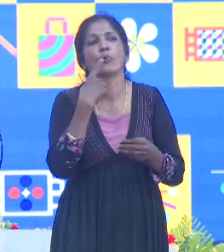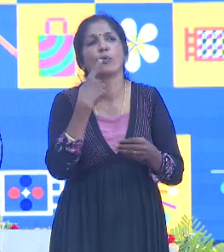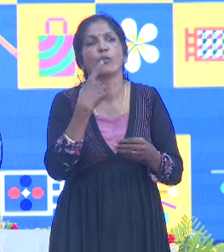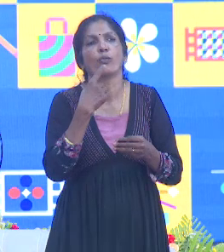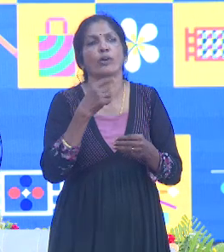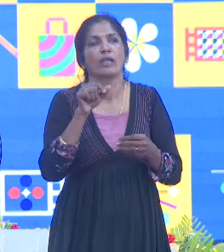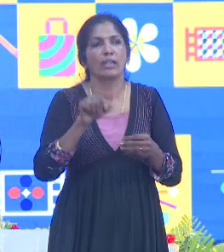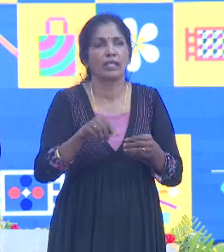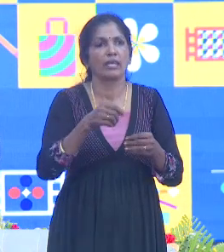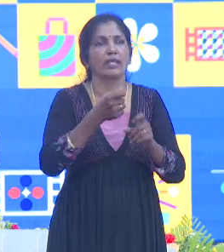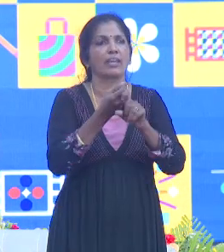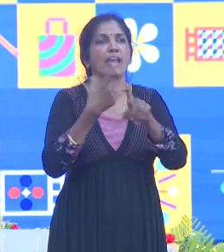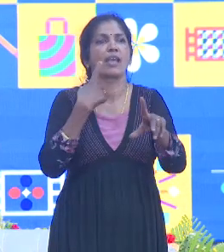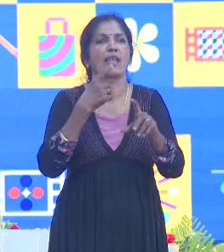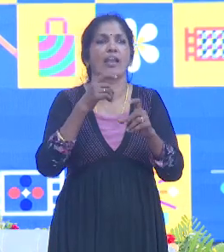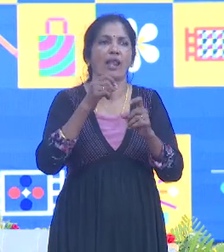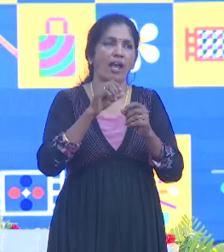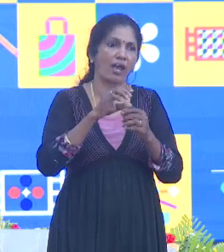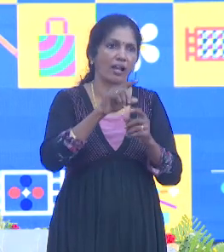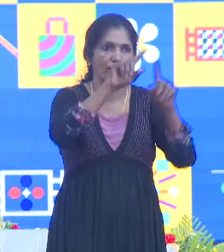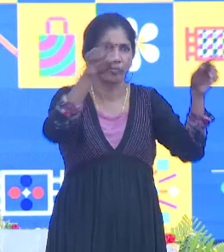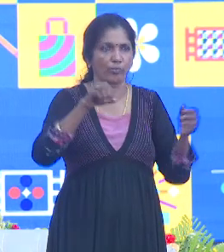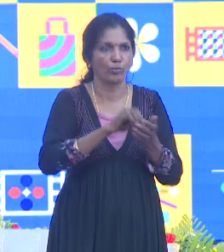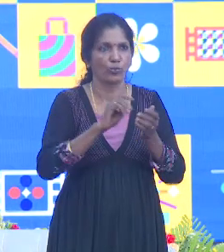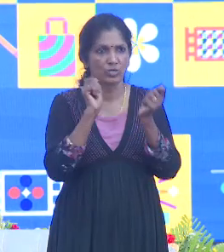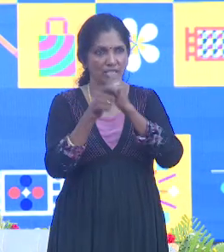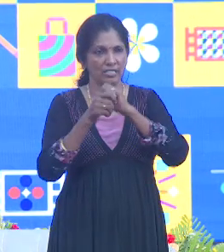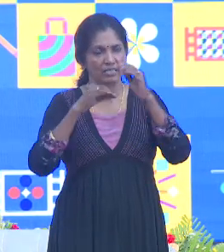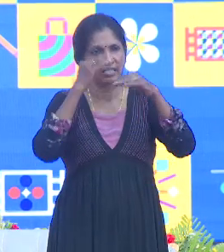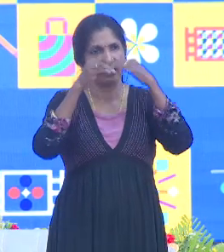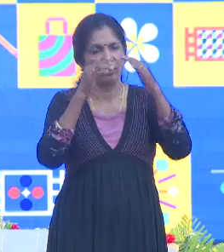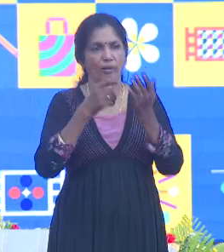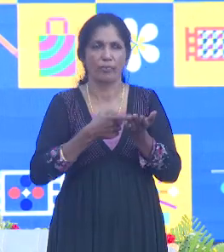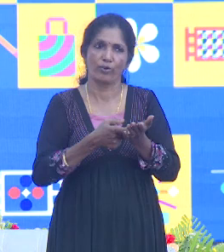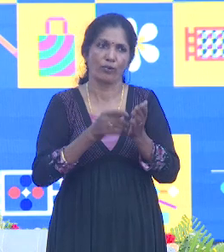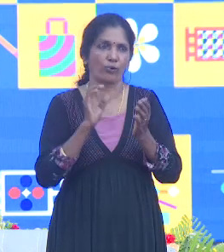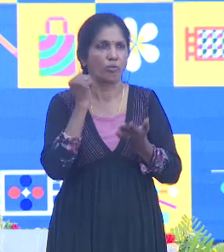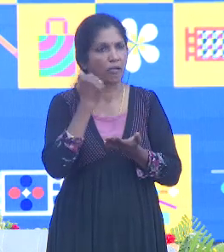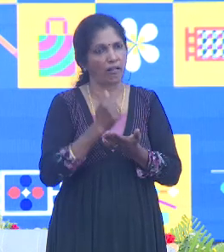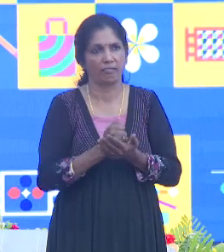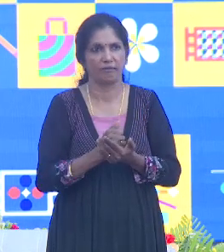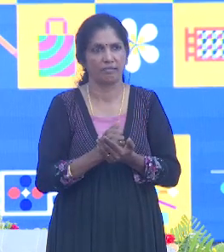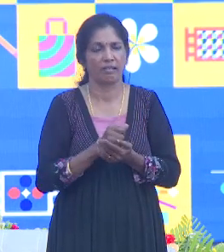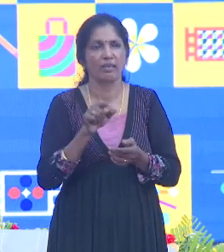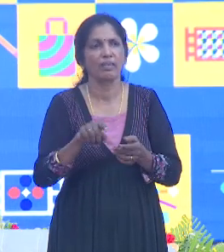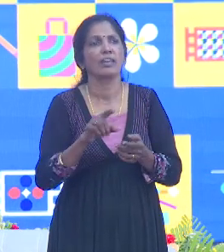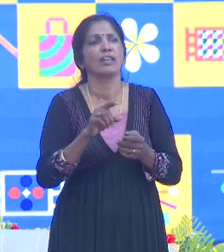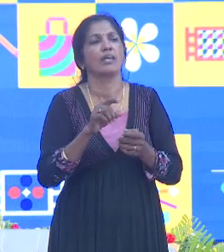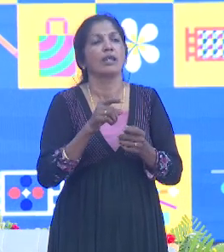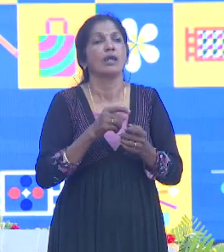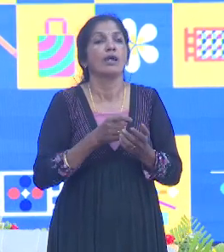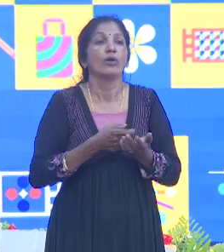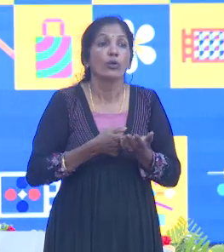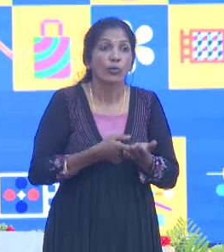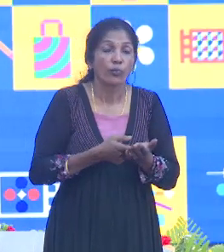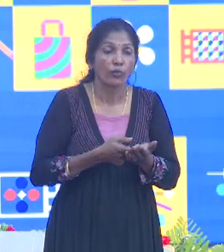മറ്റൊന്നുമല്ല ഈ കേരള ഭൂപരിഷ്കരണ നടപടികൾ മാത്രമാണ്. അതുകൊണ്ട് ആ ഭൂപരിഷ്കരണ നടപടികളെ